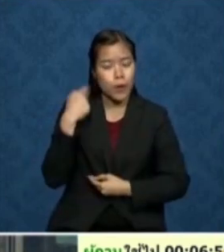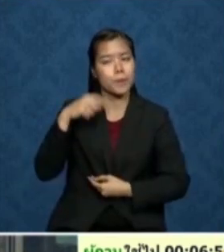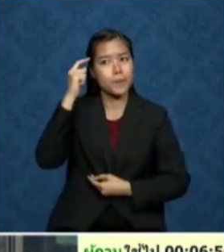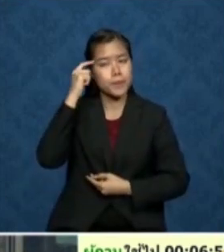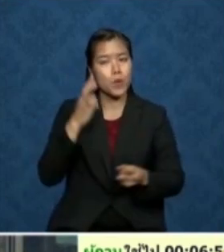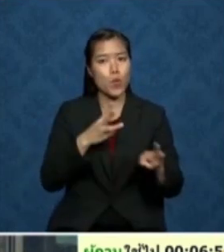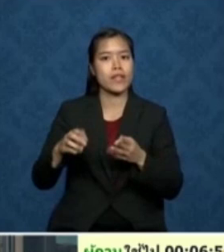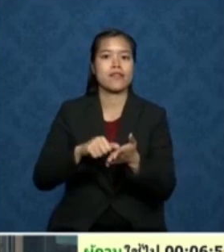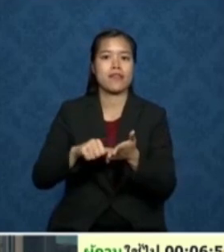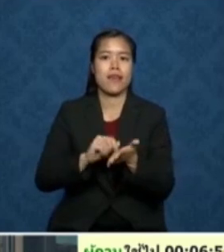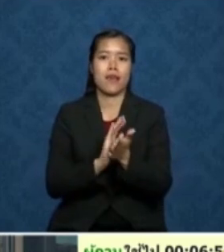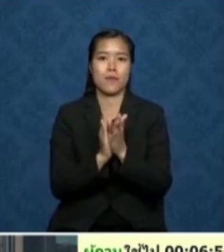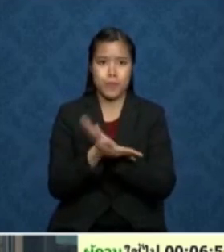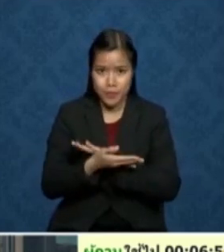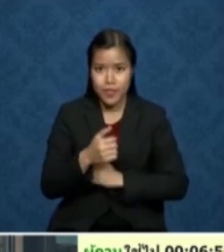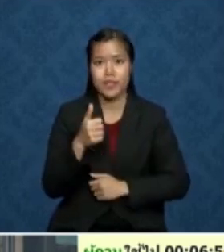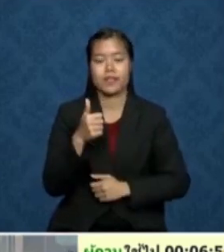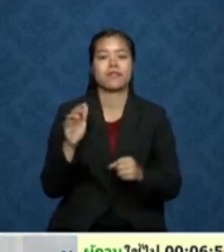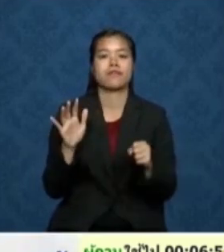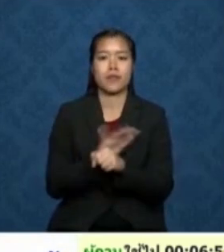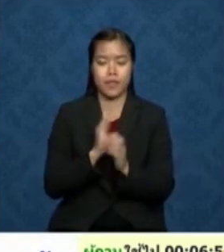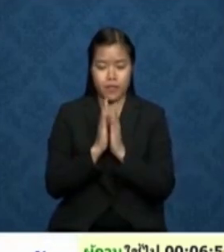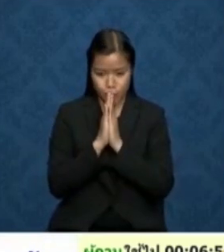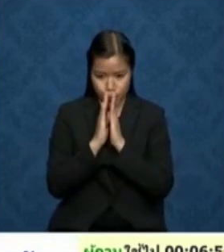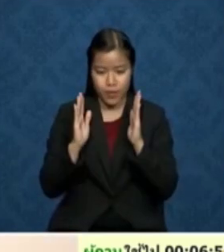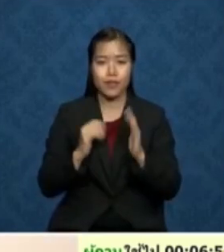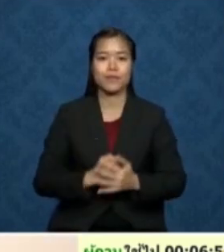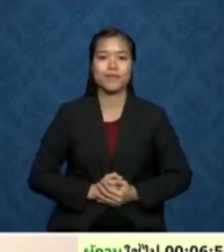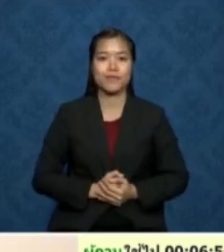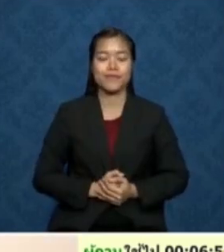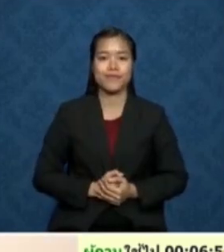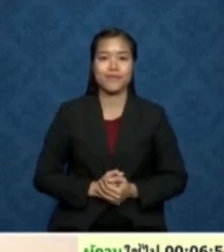ดีคืนครัต้องกับขคุณพระสัดกันครัขอบคุณครั